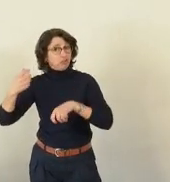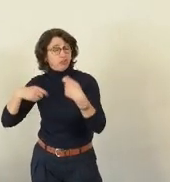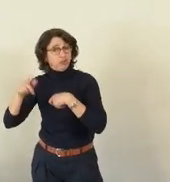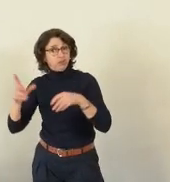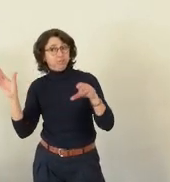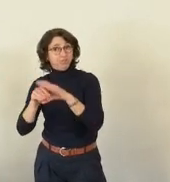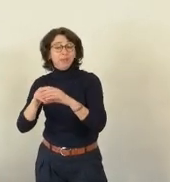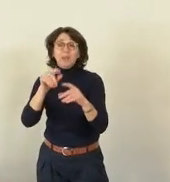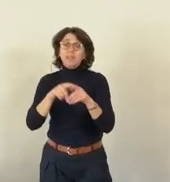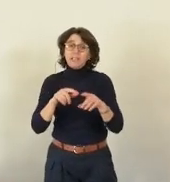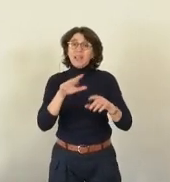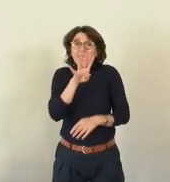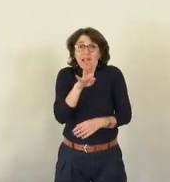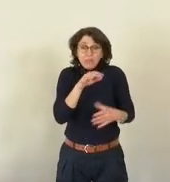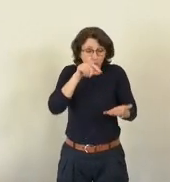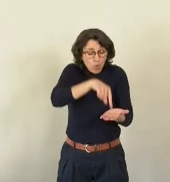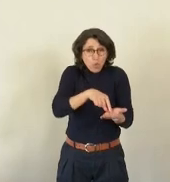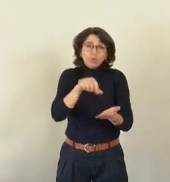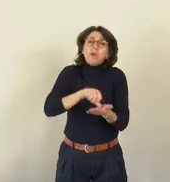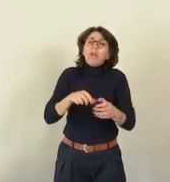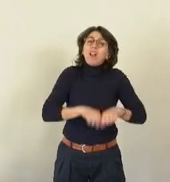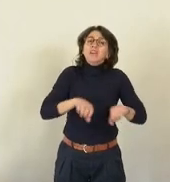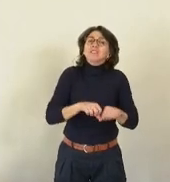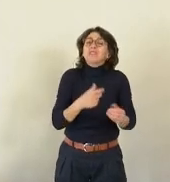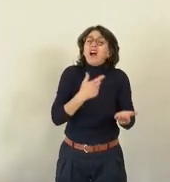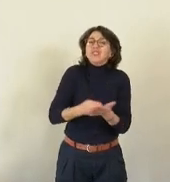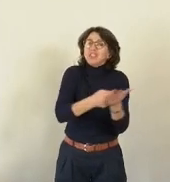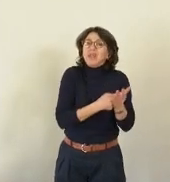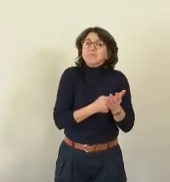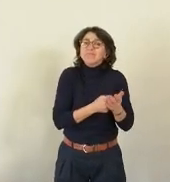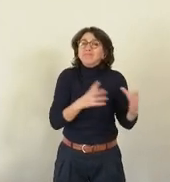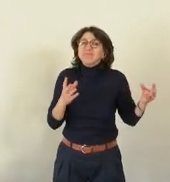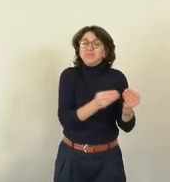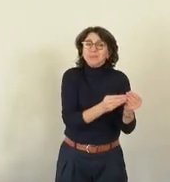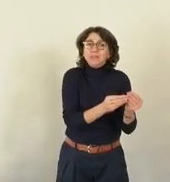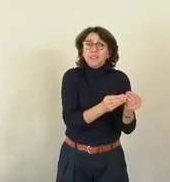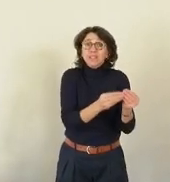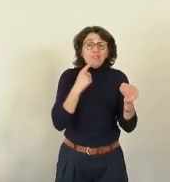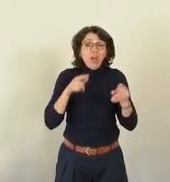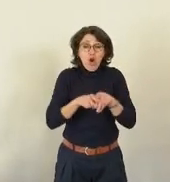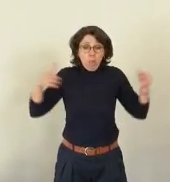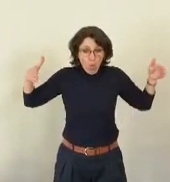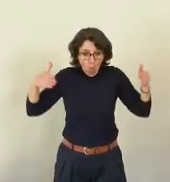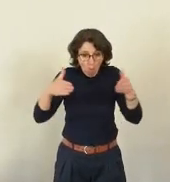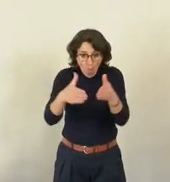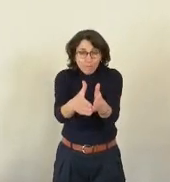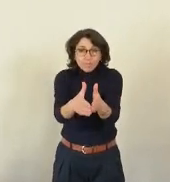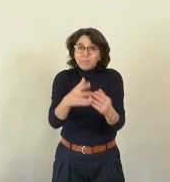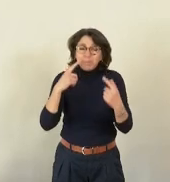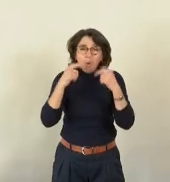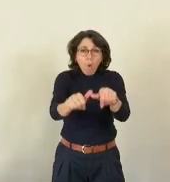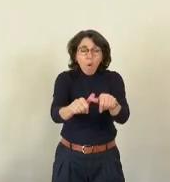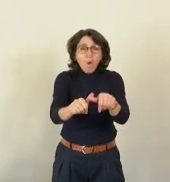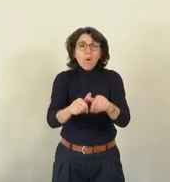92 % du marché on voit ici l'entonnoir sordide l'oligocratie économique de fait qui